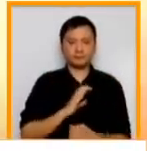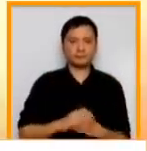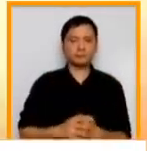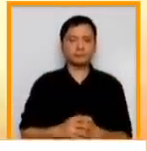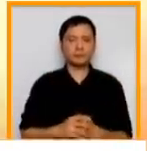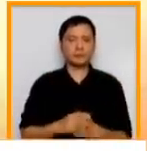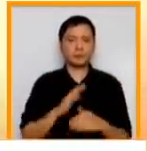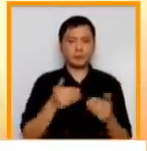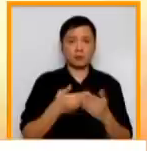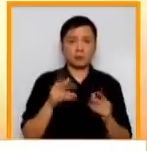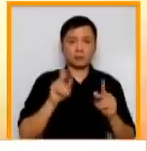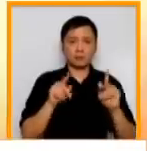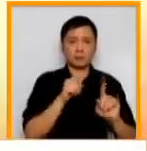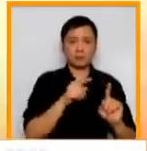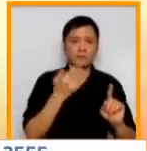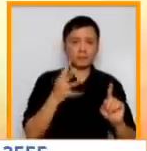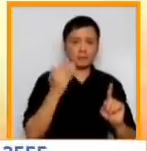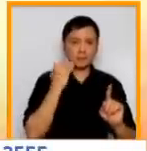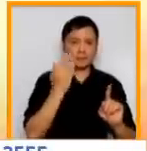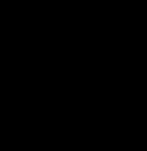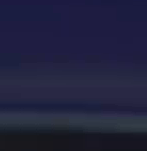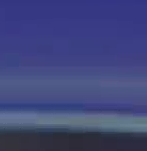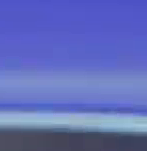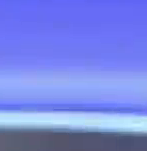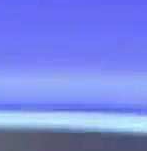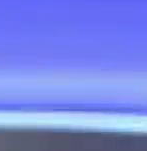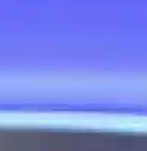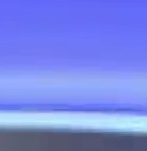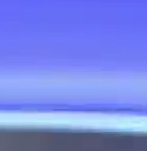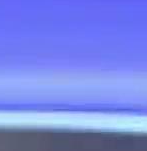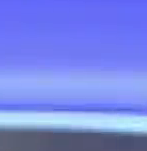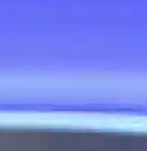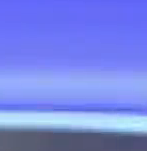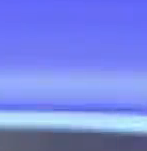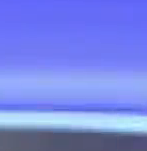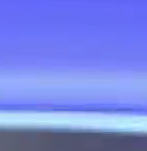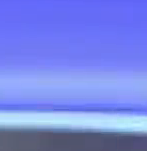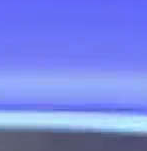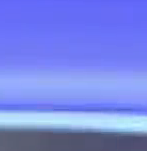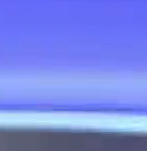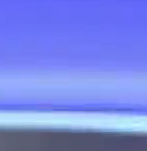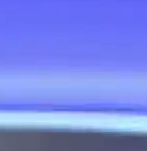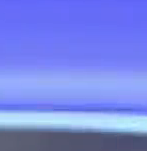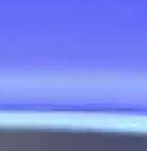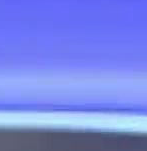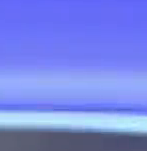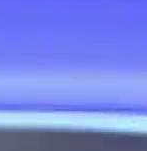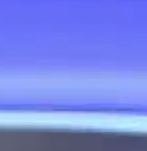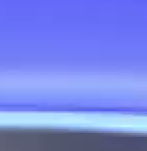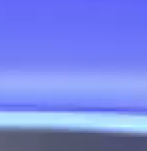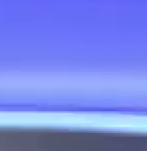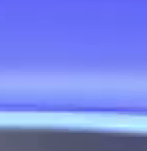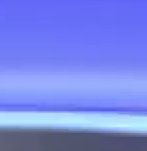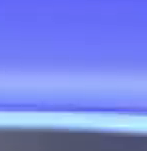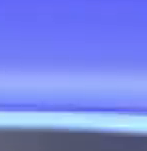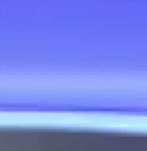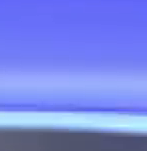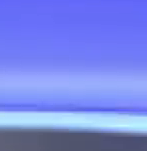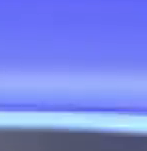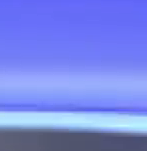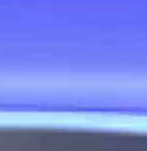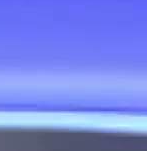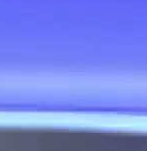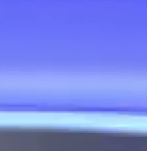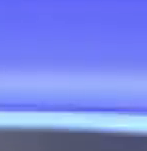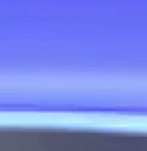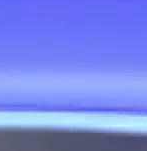mga kasamahan po ninyong namatay. Good news mga kapuso! Maaari niyong mapanood ang 24 Oras at iba